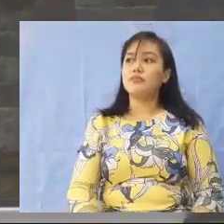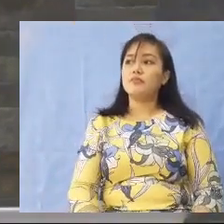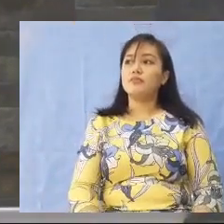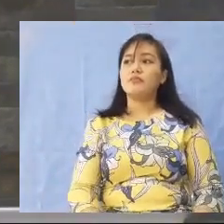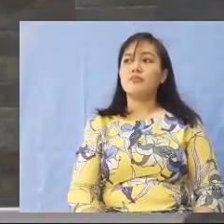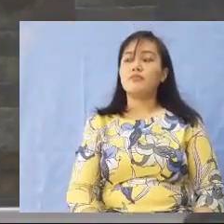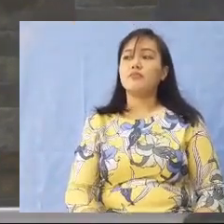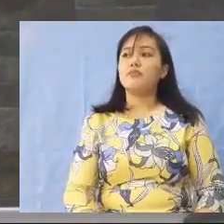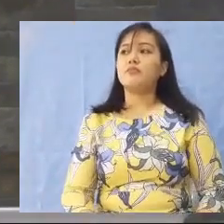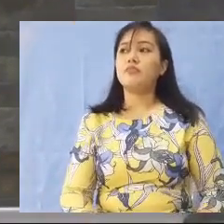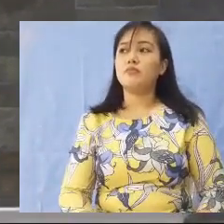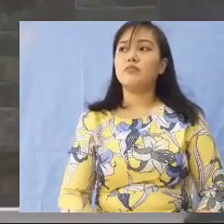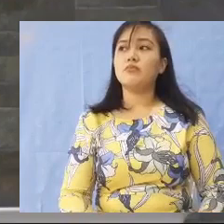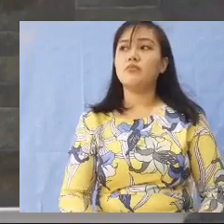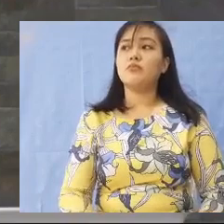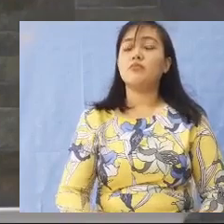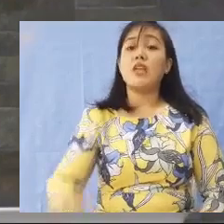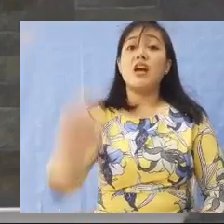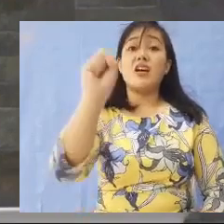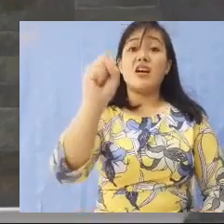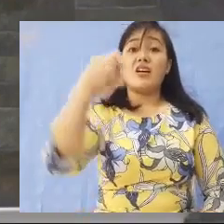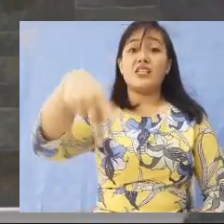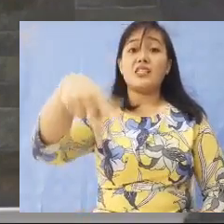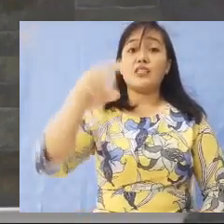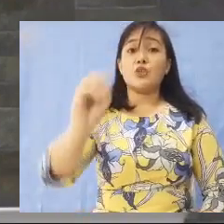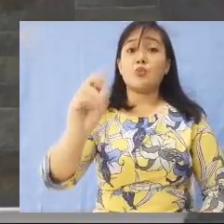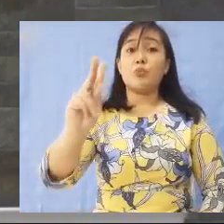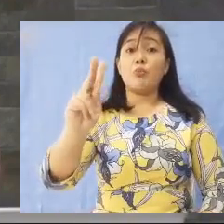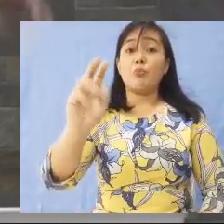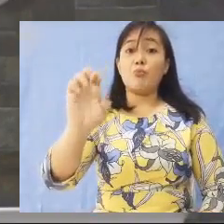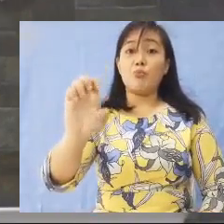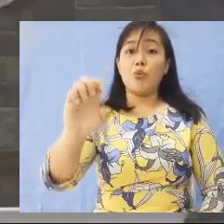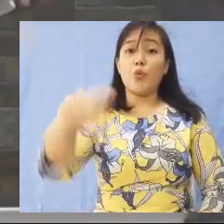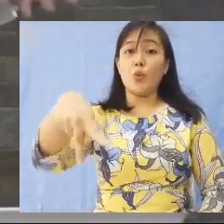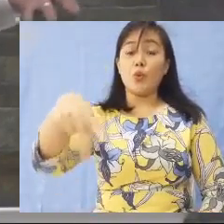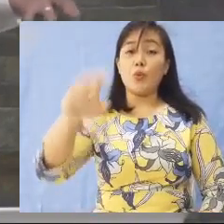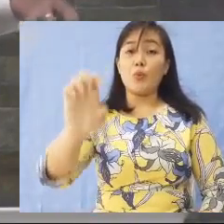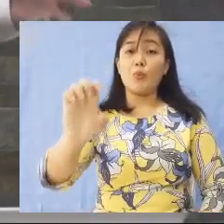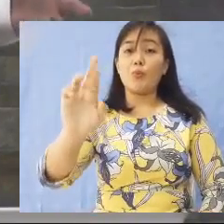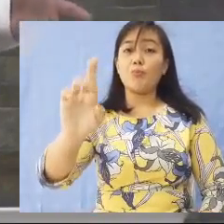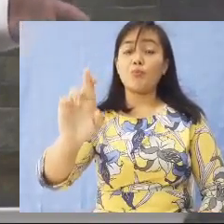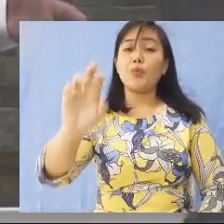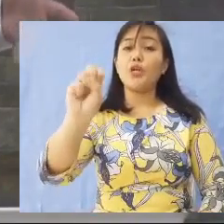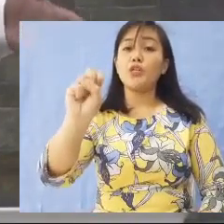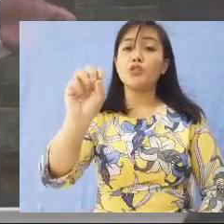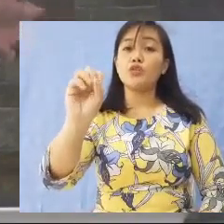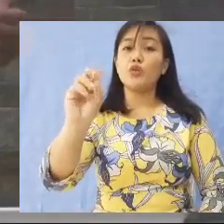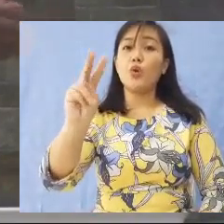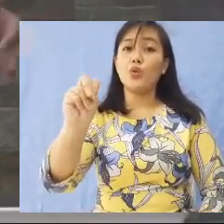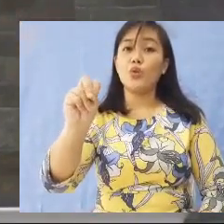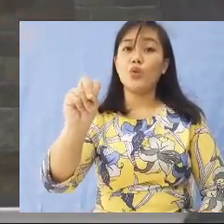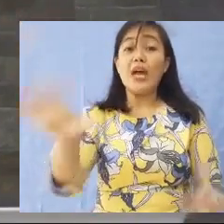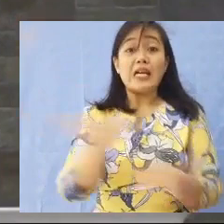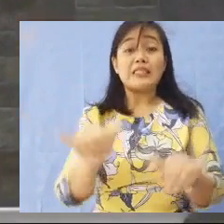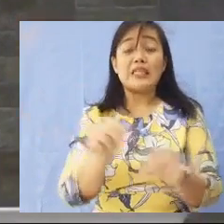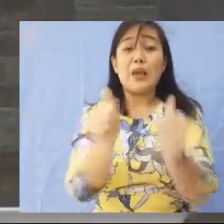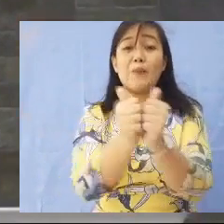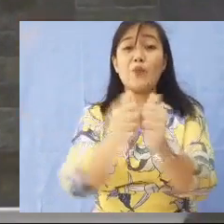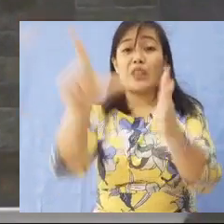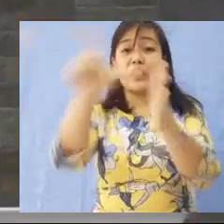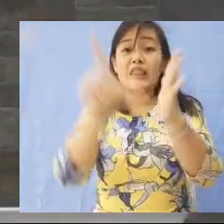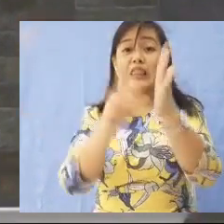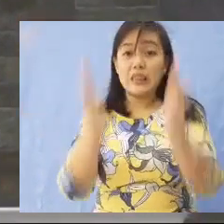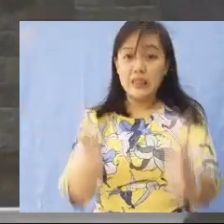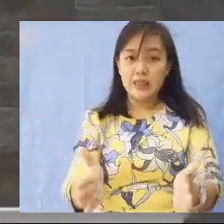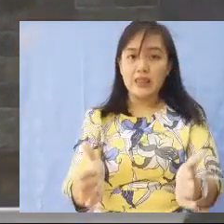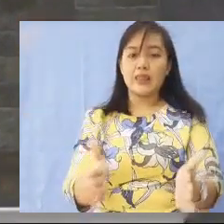a spokesperson. Kaya katulad ng ginagawa ng attorney, di ba? Yung attorney ang nagsasalita para doon sa